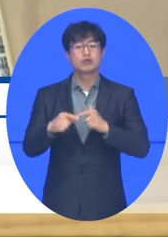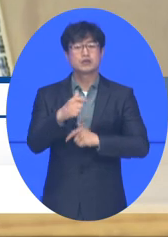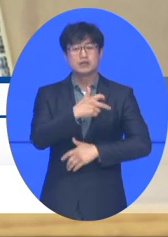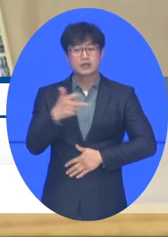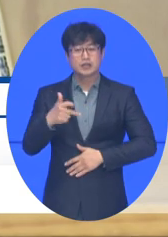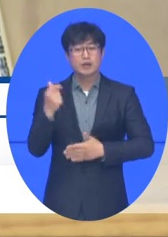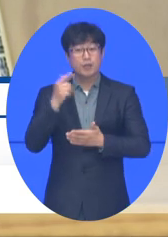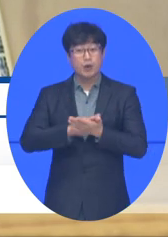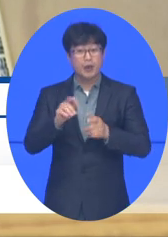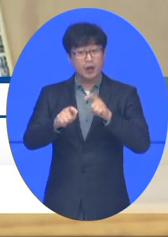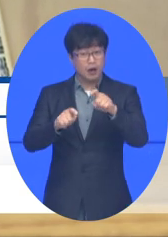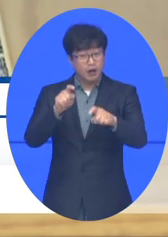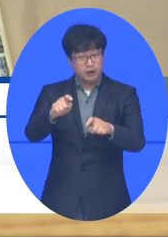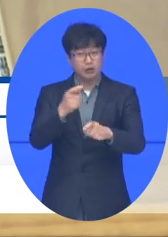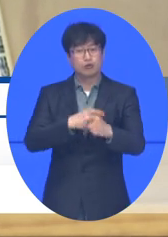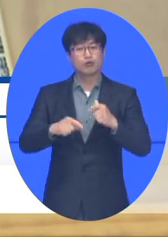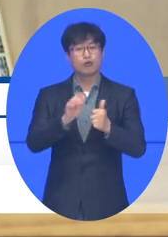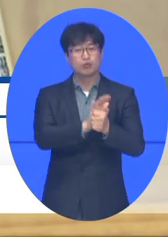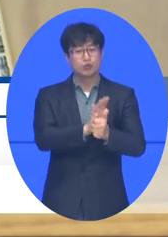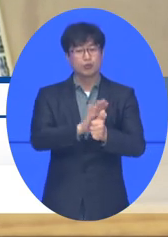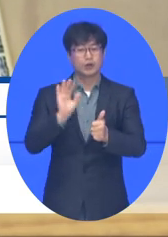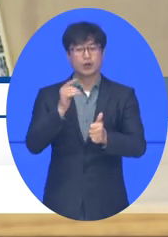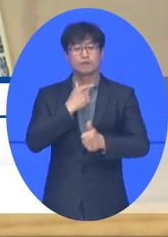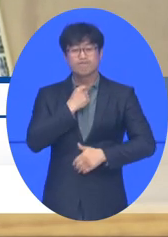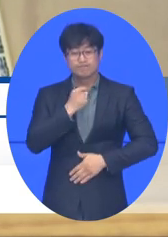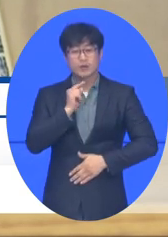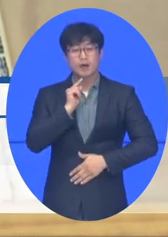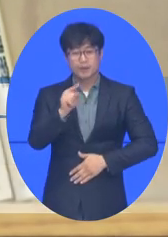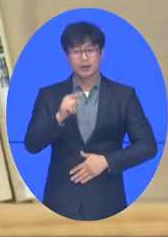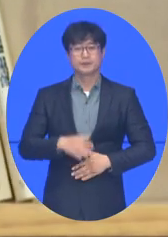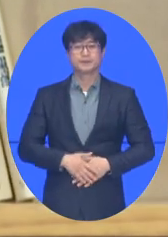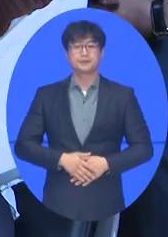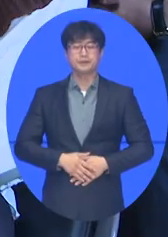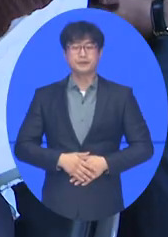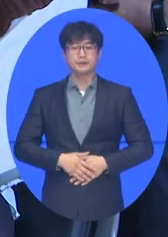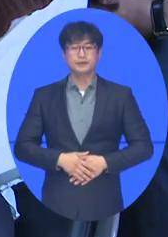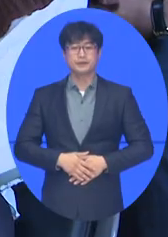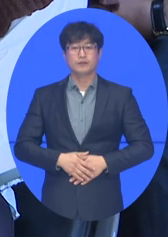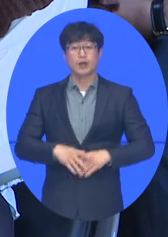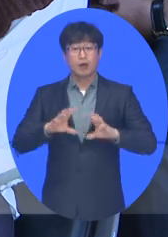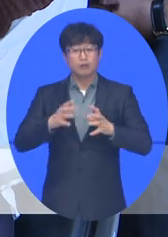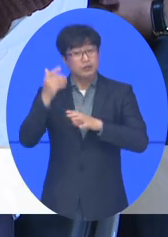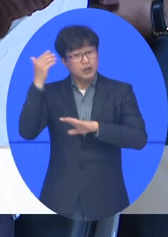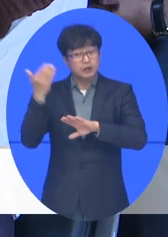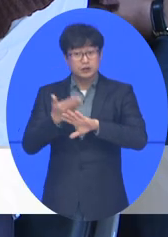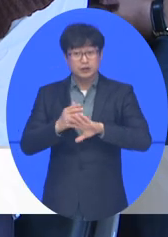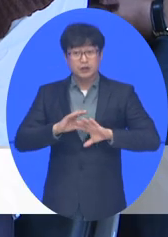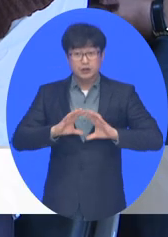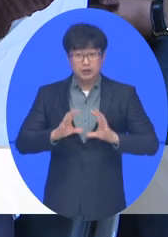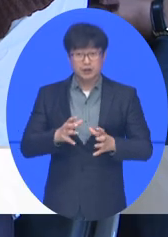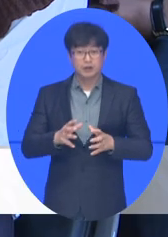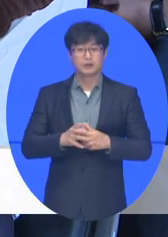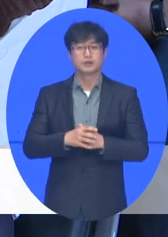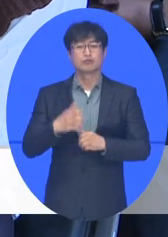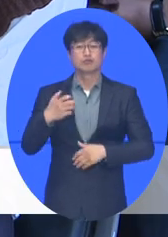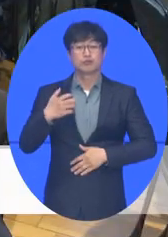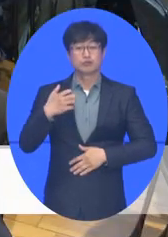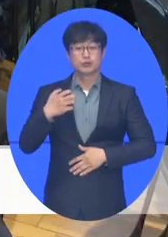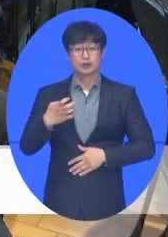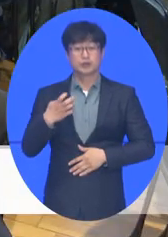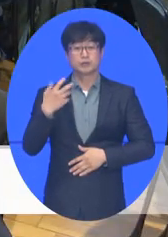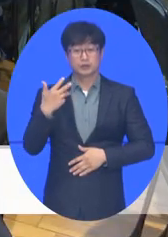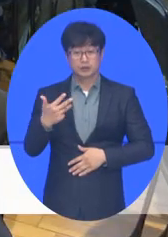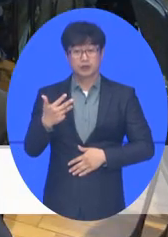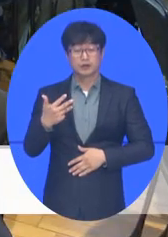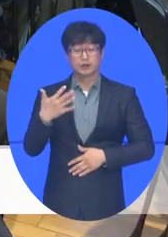큰 평화로 나가는데 조금이라도 기여하기를 바란다 하는 말씀 드립니다. 국내외 문인 49명과 제주 4.3